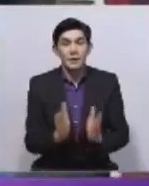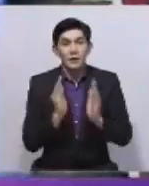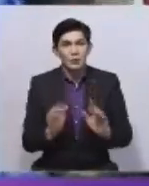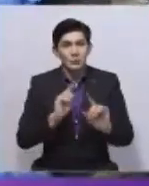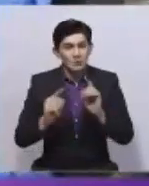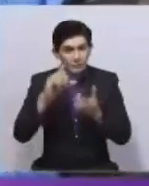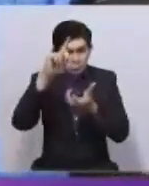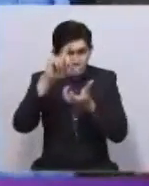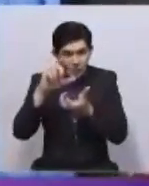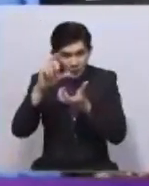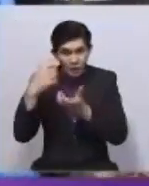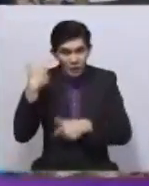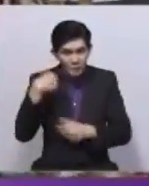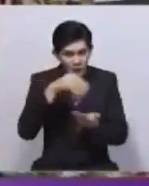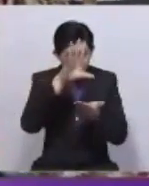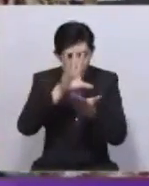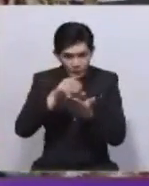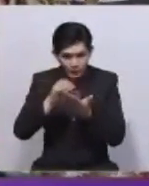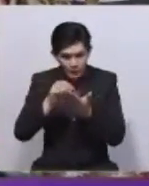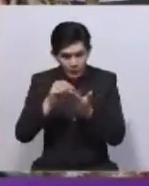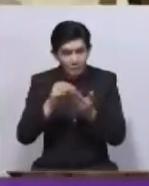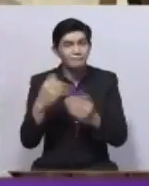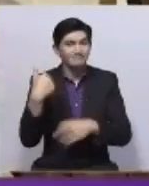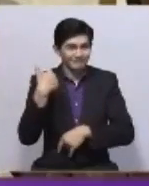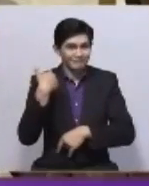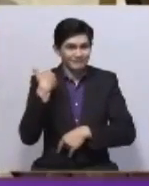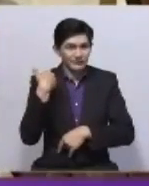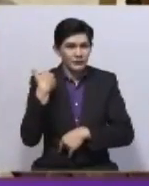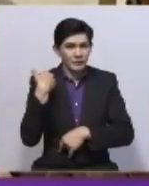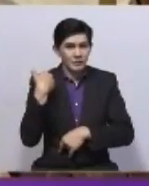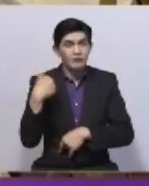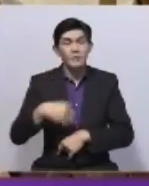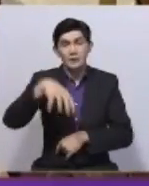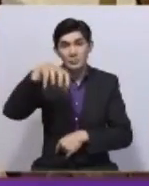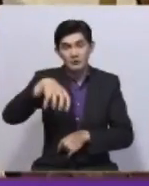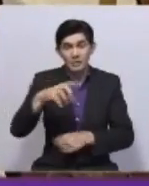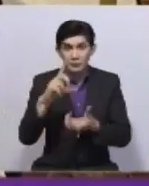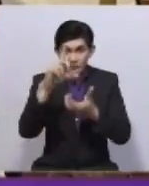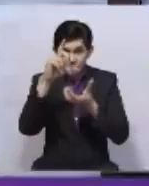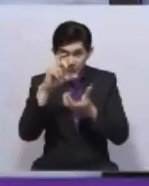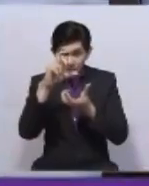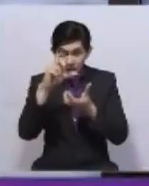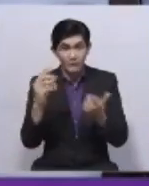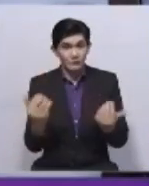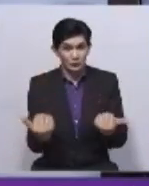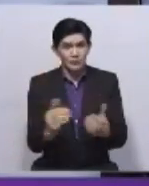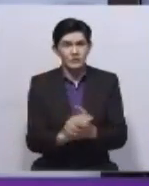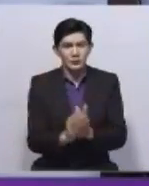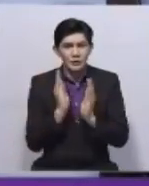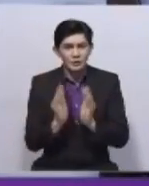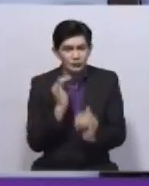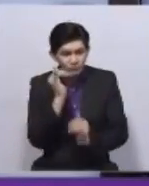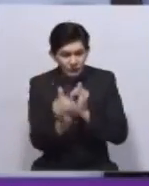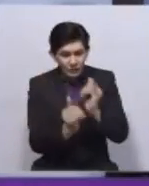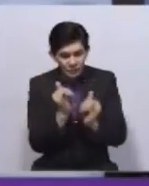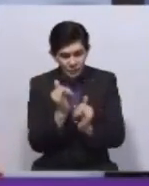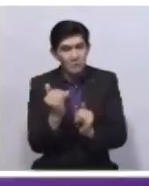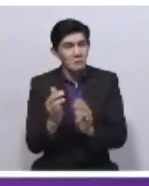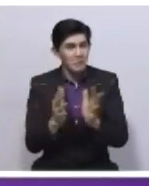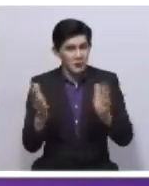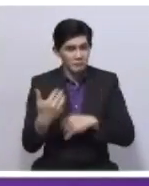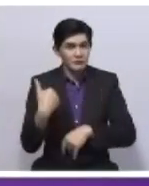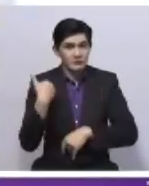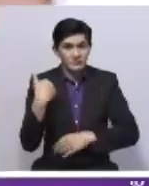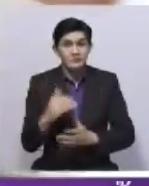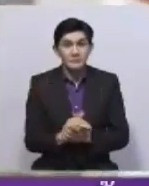ที่จะบันทึกภาพความทรงจำผ่านการถ่ายภาพโดยร้านถ่ายภาพภายในงานอุ่นไอรักคลายความหนาวครับได้รับความนิยมจากประชาชนเป็นจำ